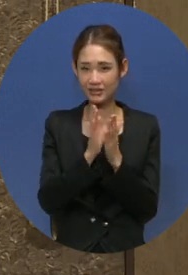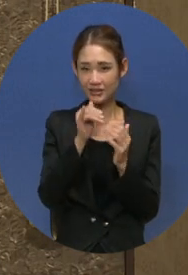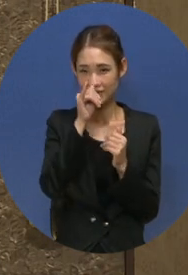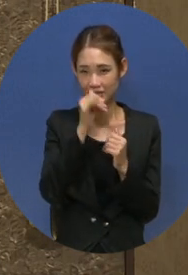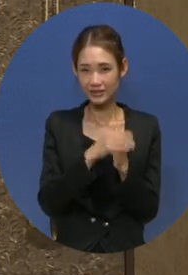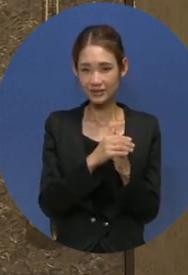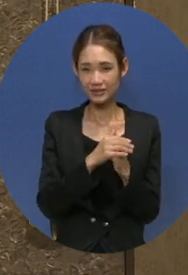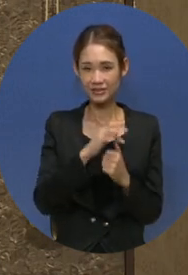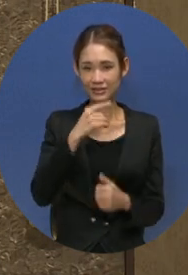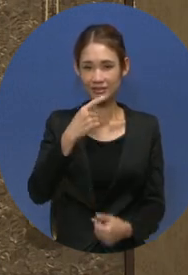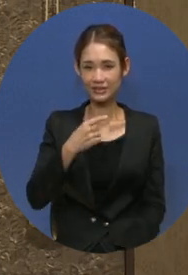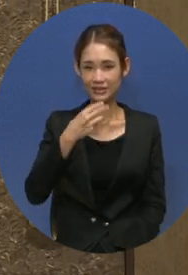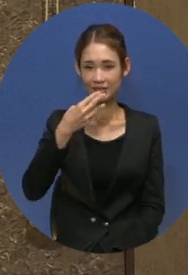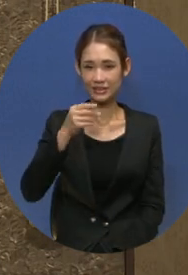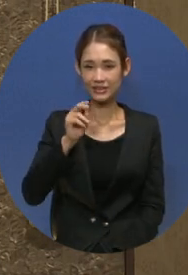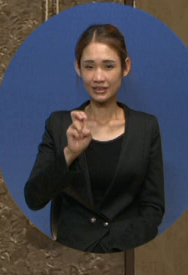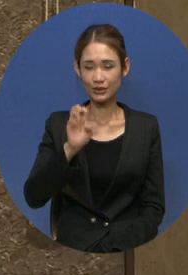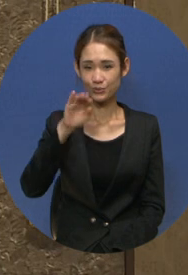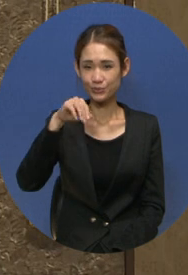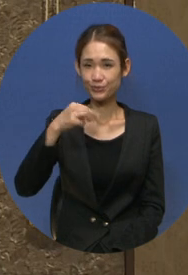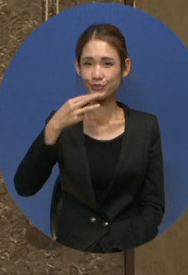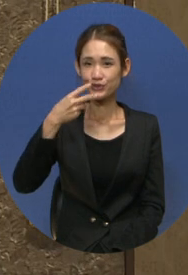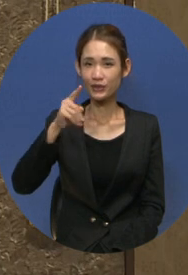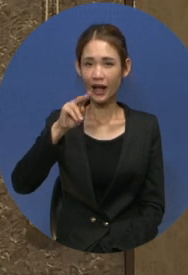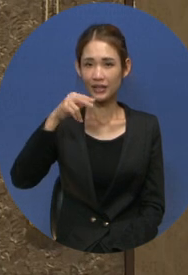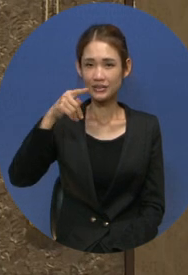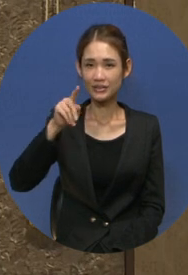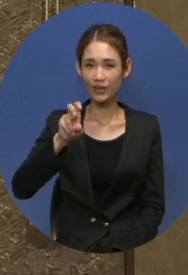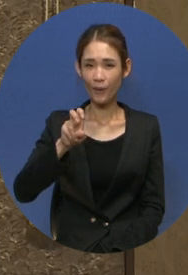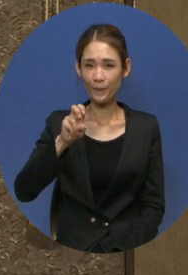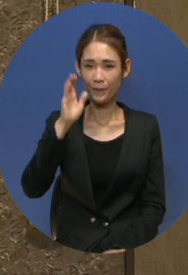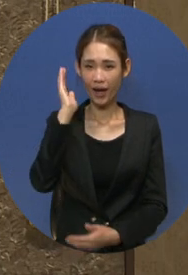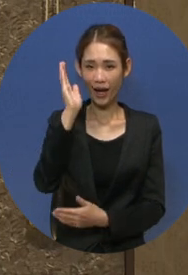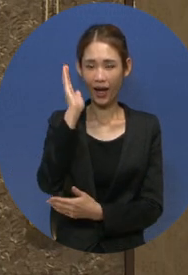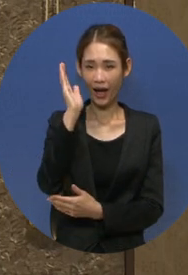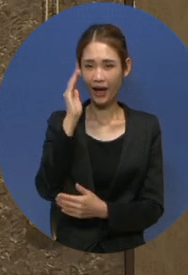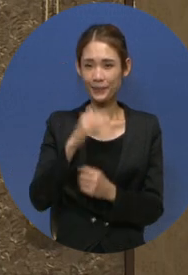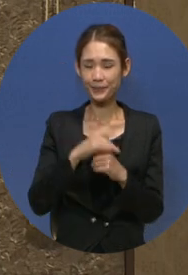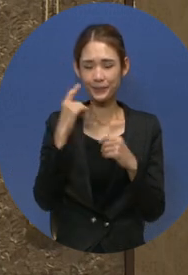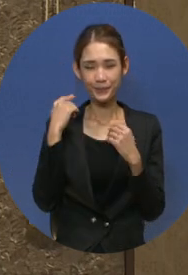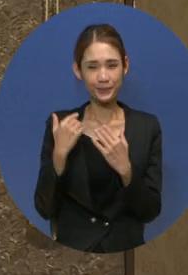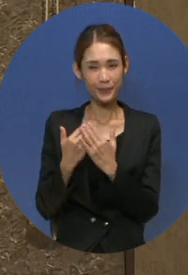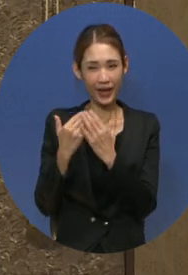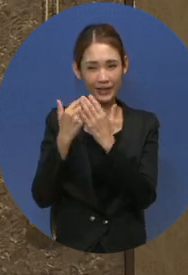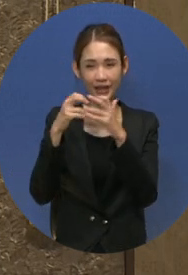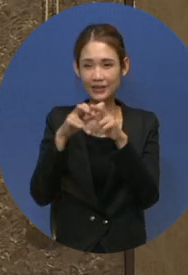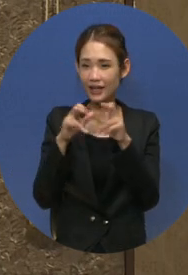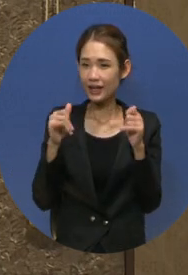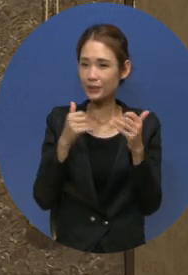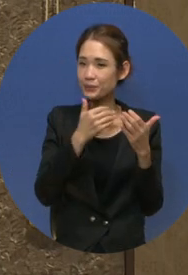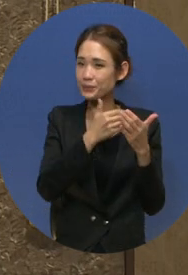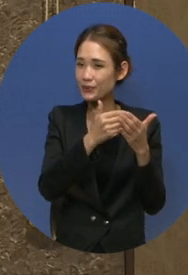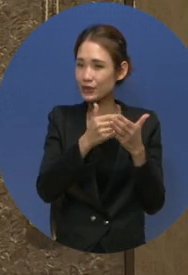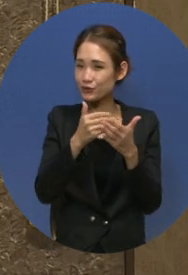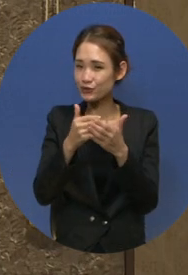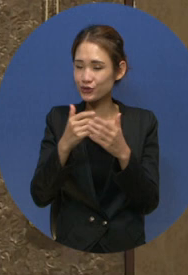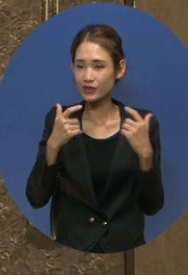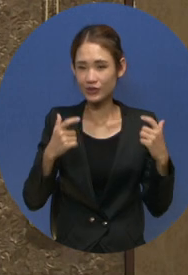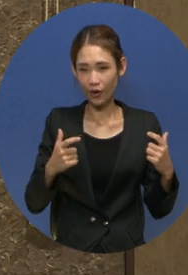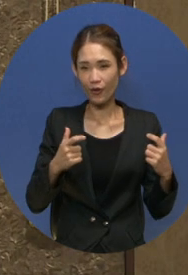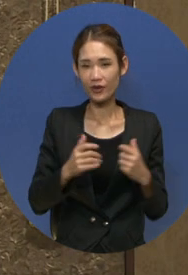블라썸 아카데미라고 네. 발달 장애인들을 이렇게 그들의 미술적 능력을